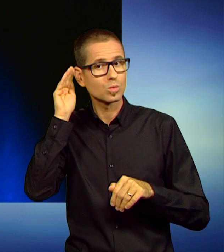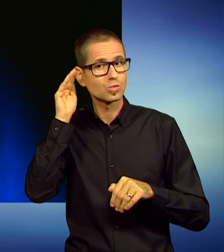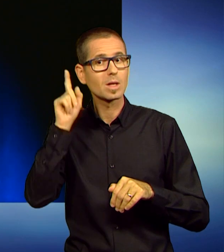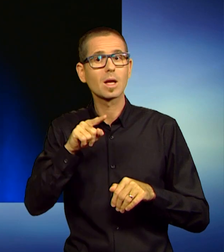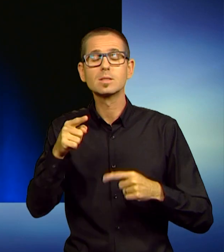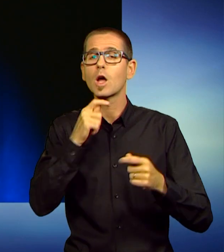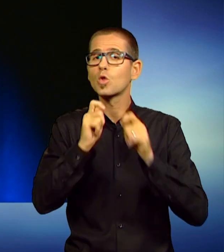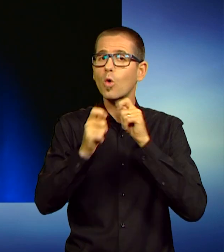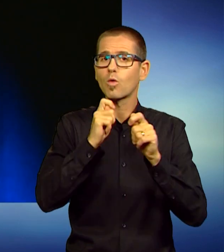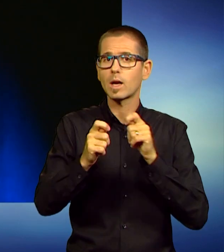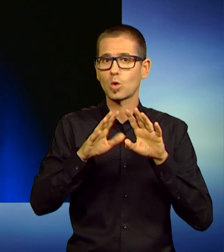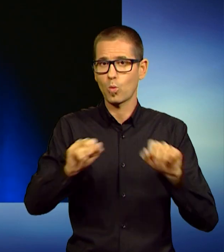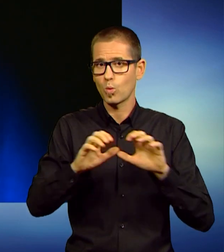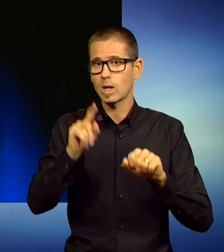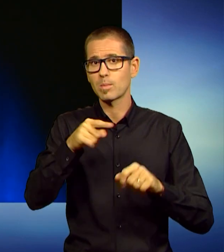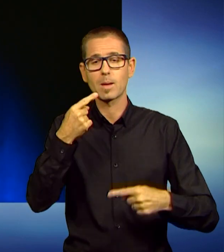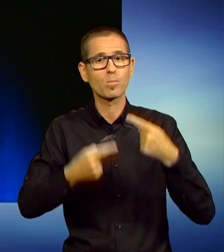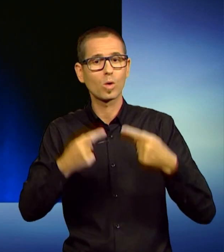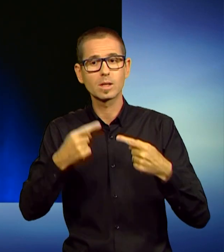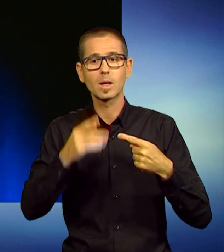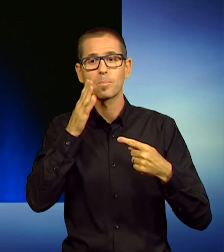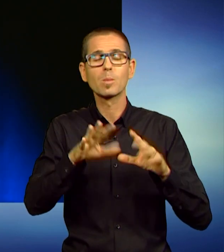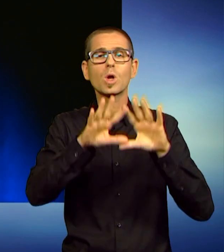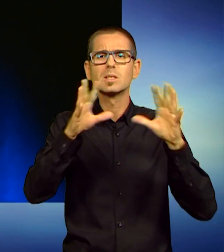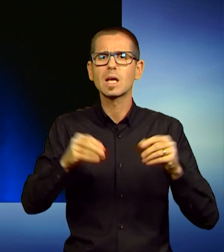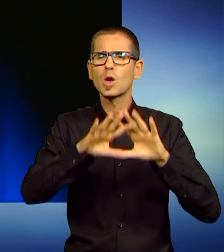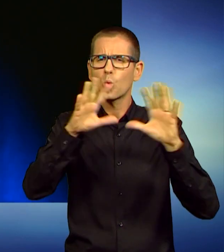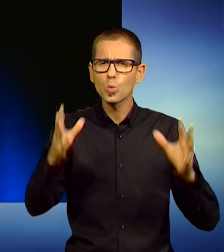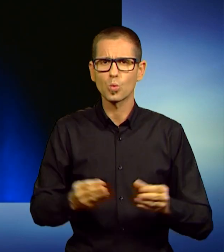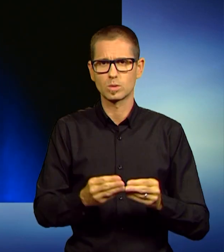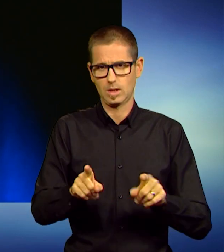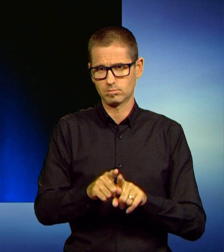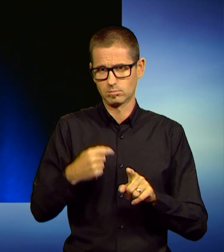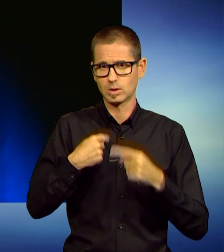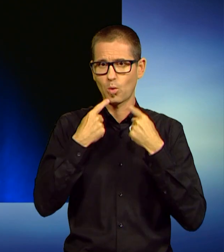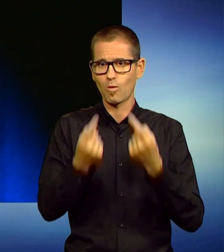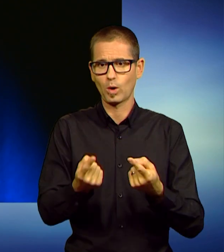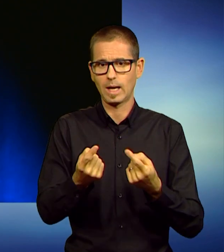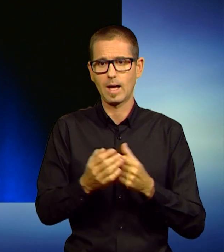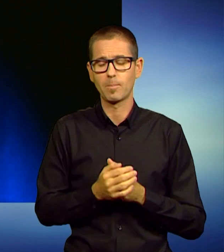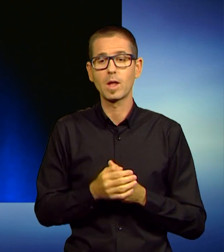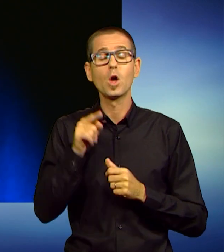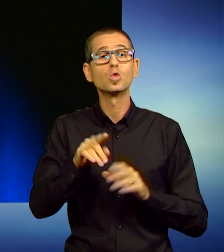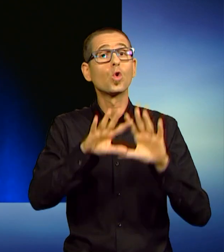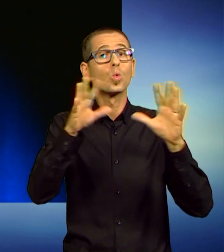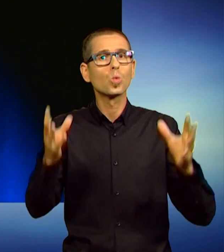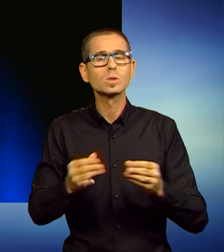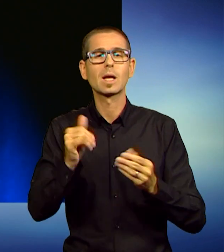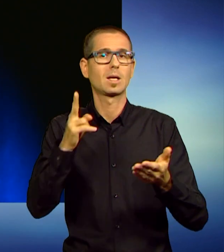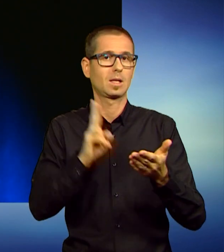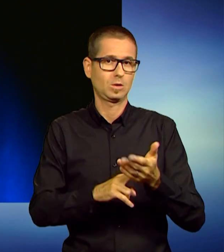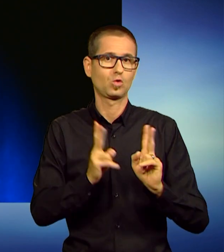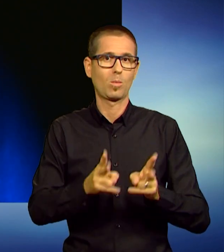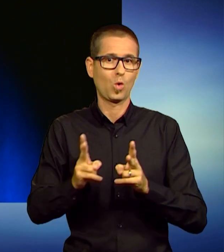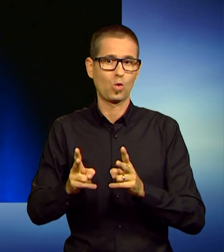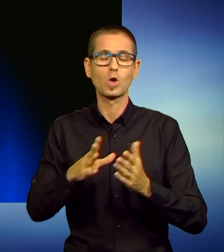se dogovarjati o ukrepih in politikah, ki bodo zajeli vse, o čemer sem govorila. In to vse je resnično